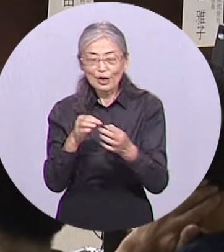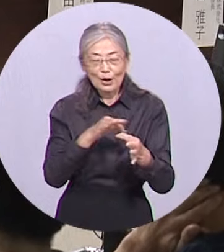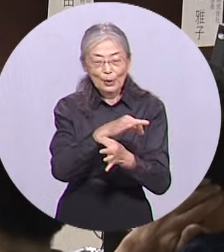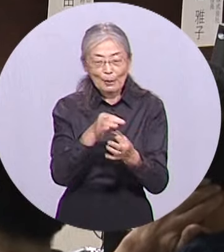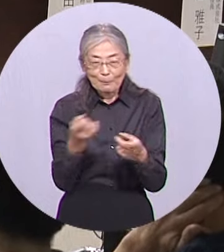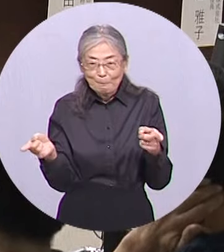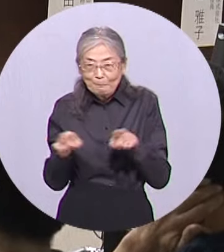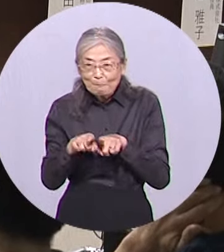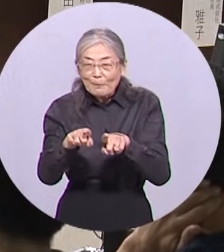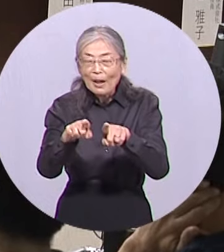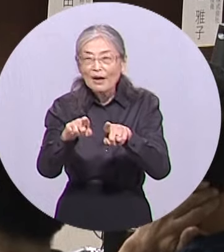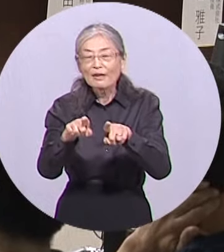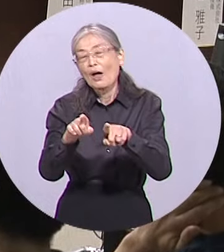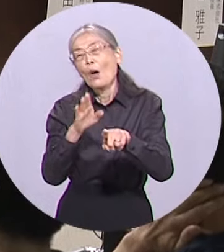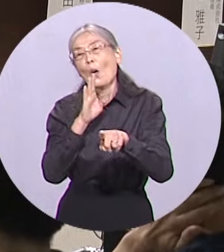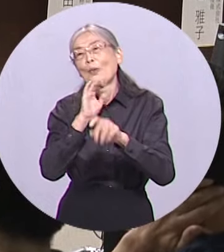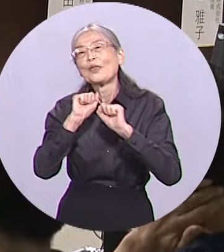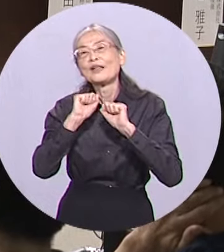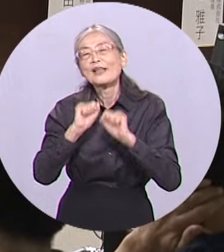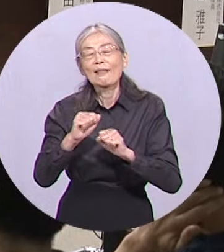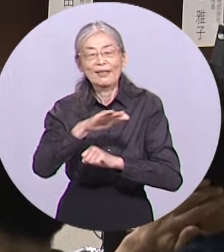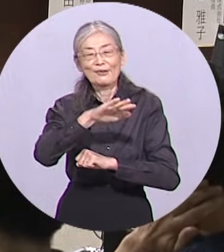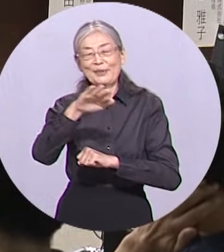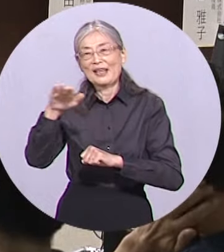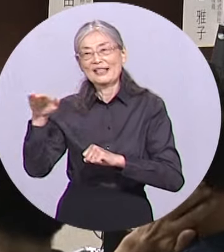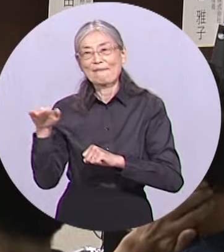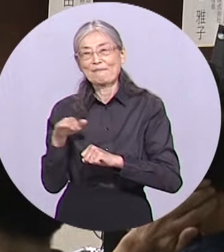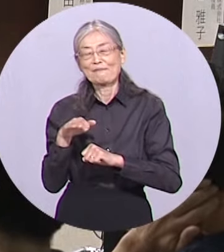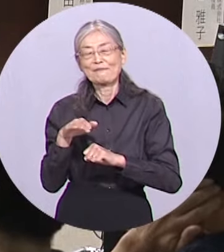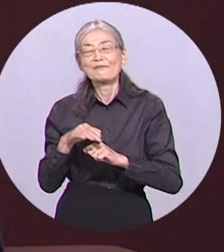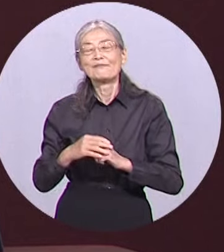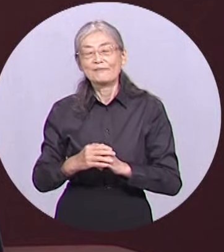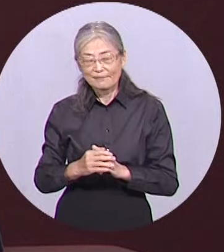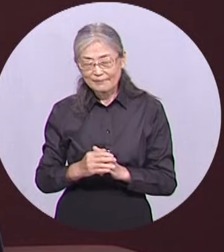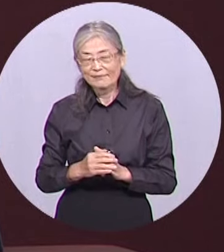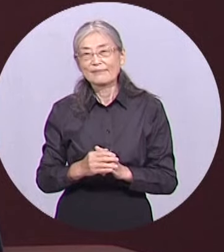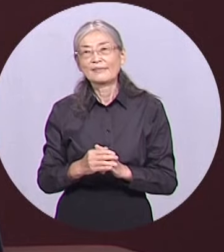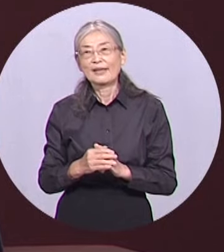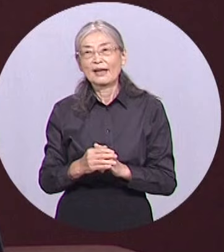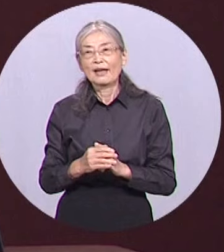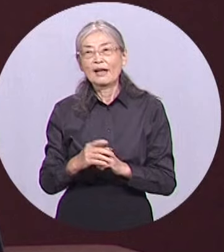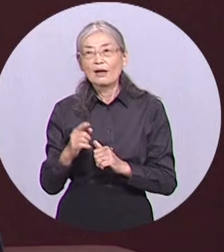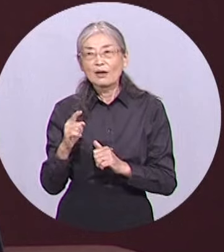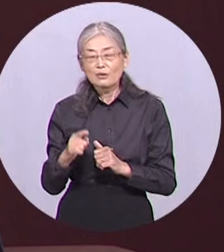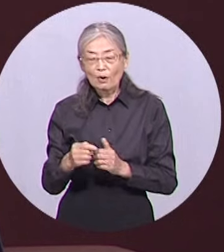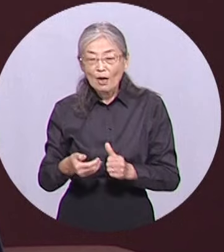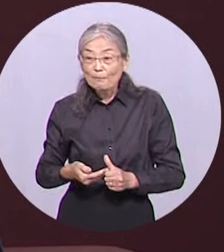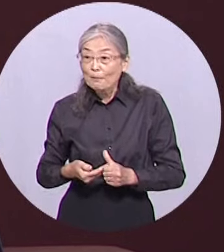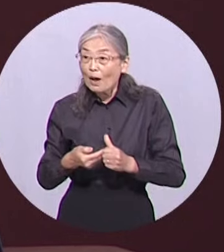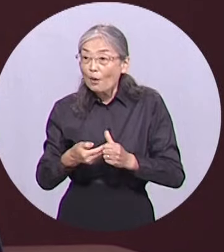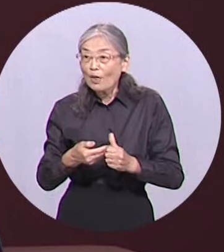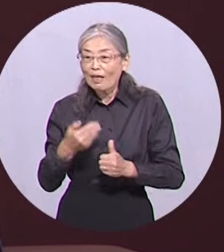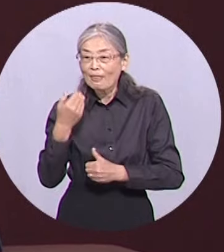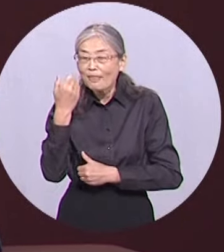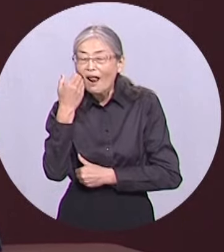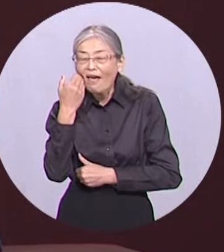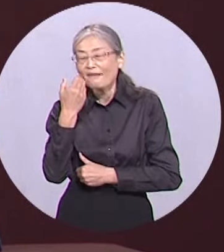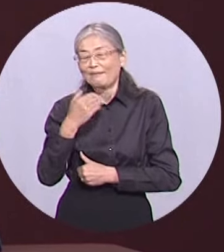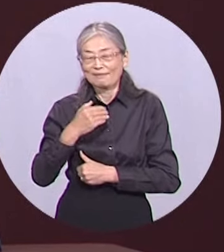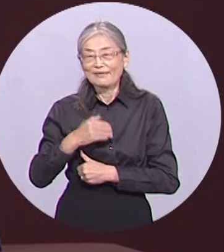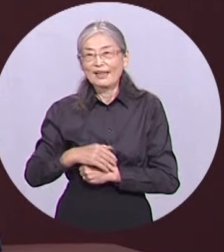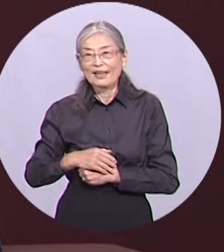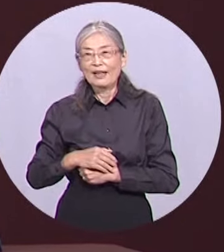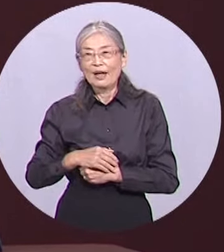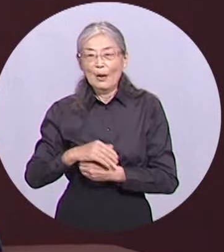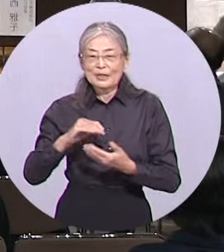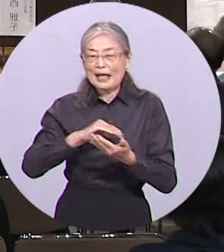を実際に実践された方々だと思っています。そして何よりもそれを育んだのが埼玉県というのはすごく嬉